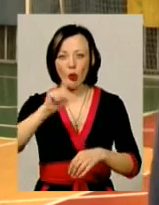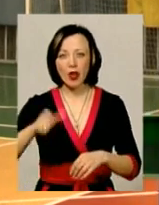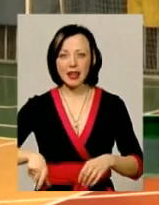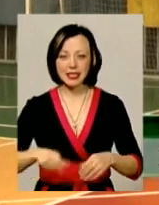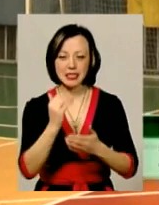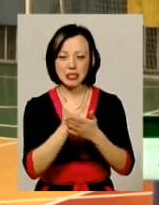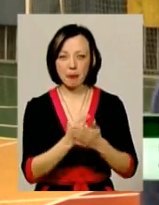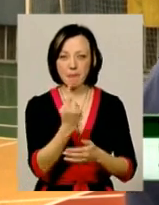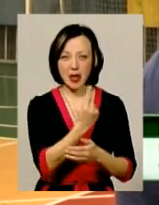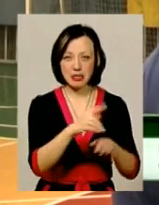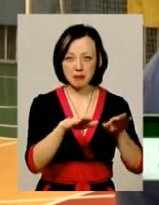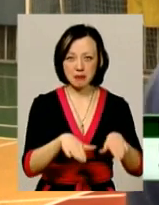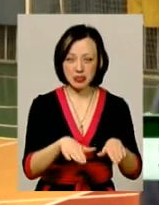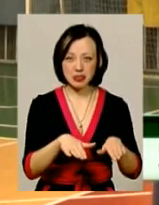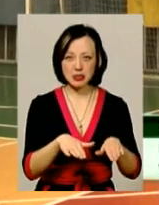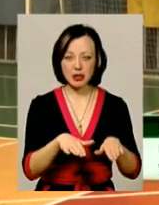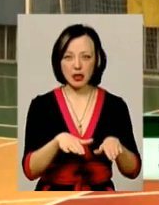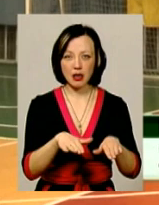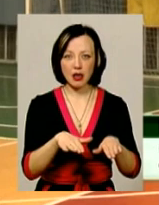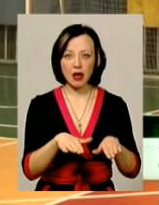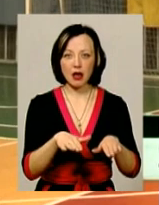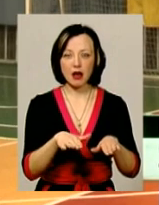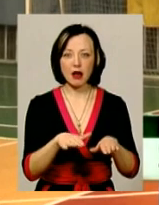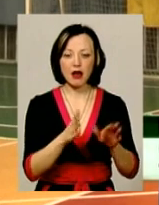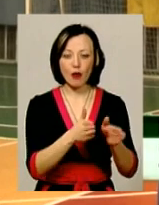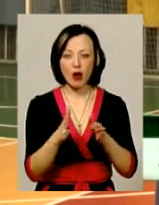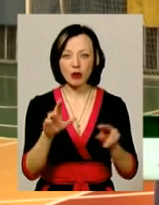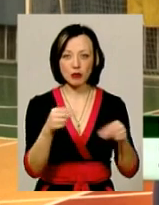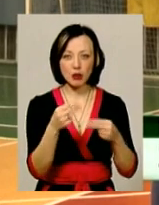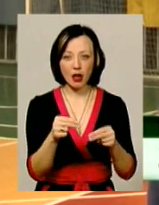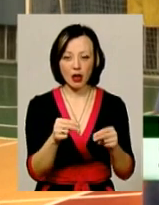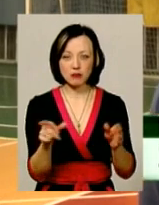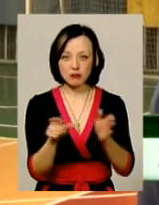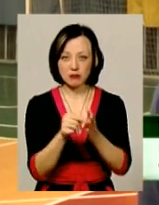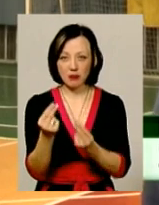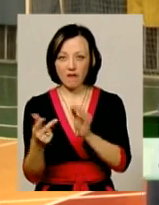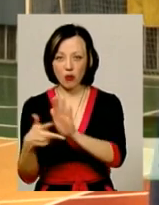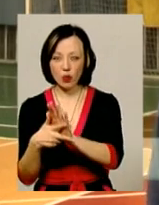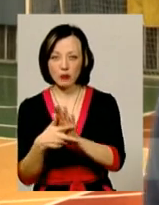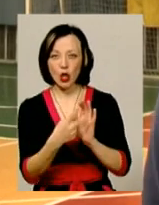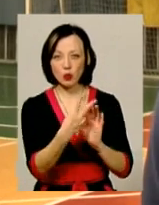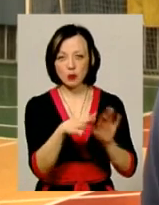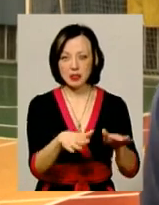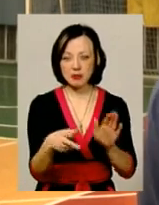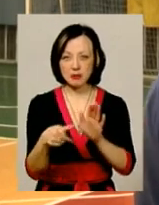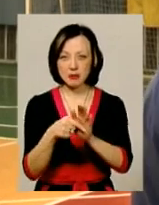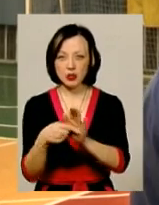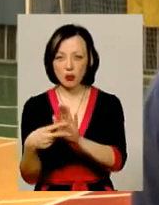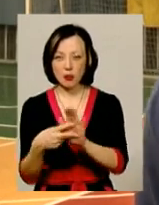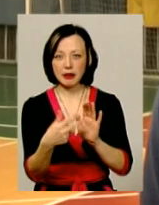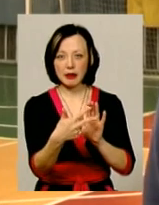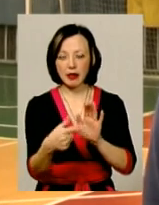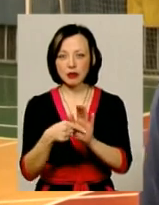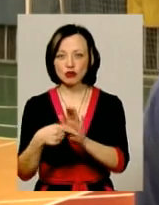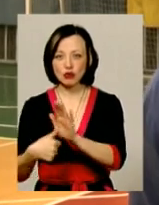перше місце після двох кол регулярного чемпіонату грає з восьмим місцем, друге місце з сьомим, третє